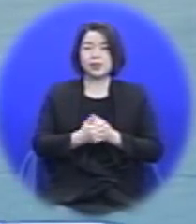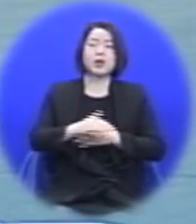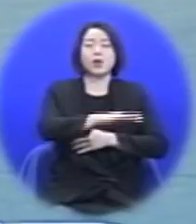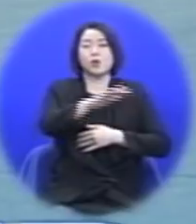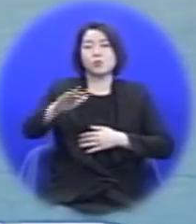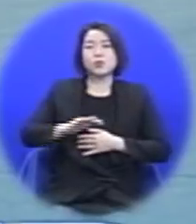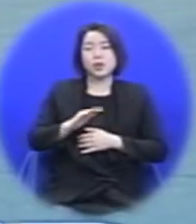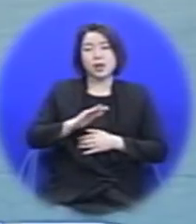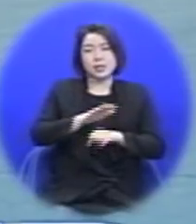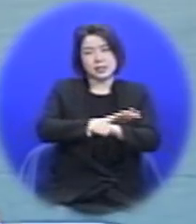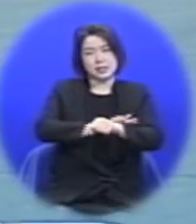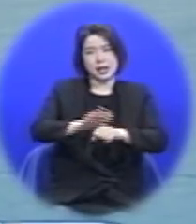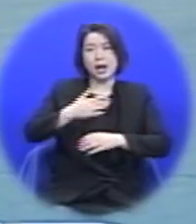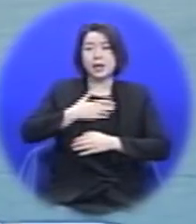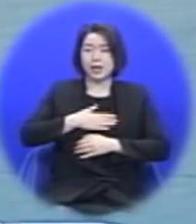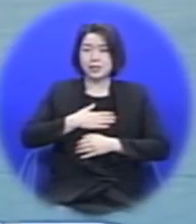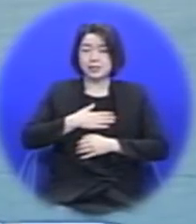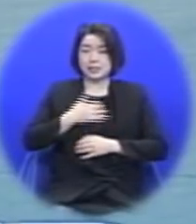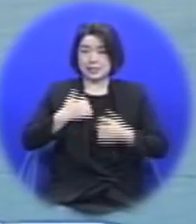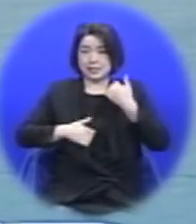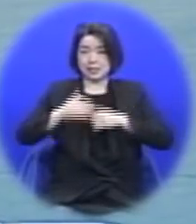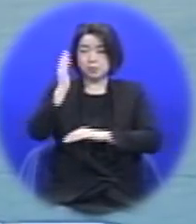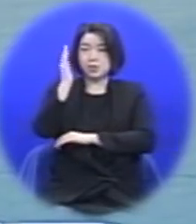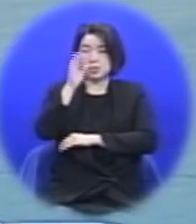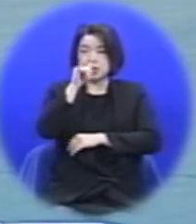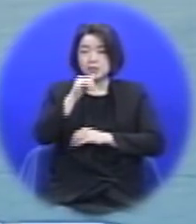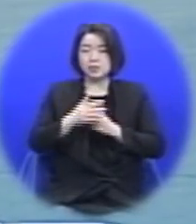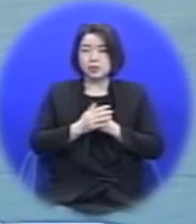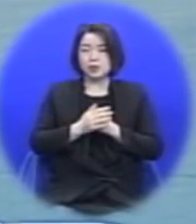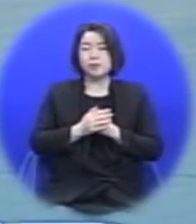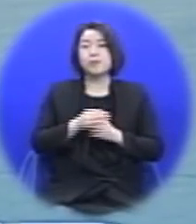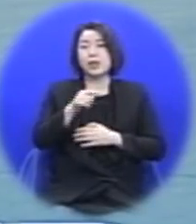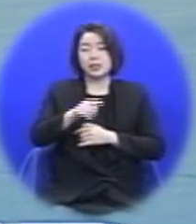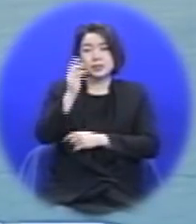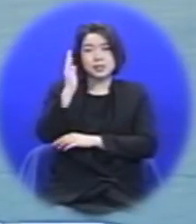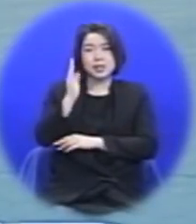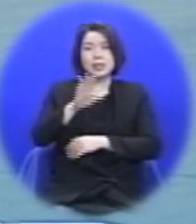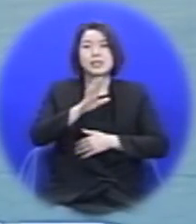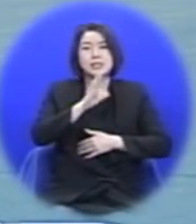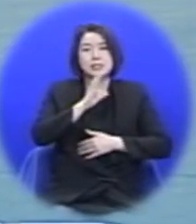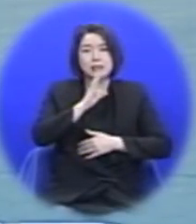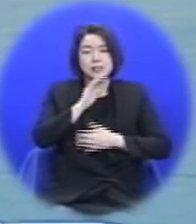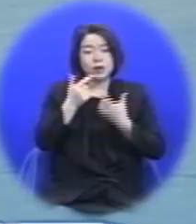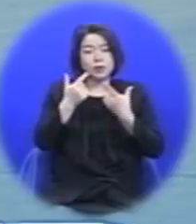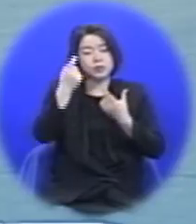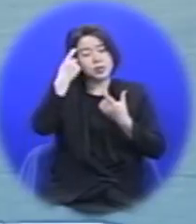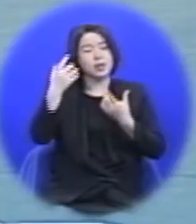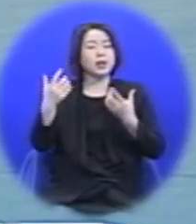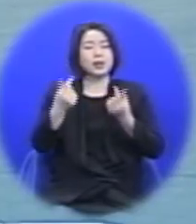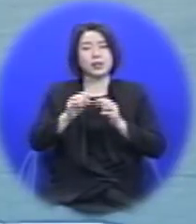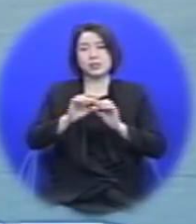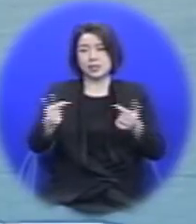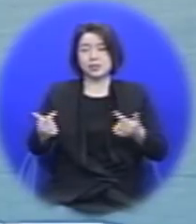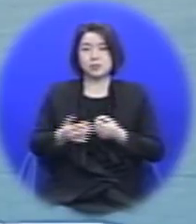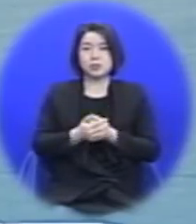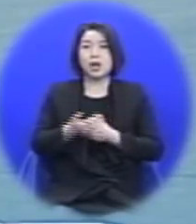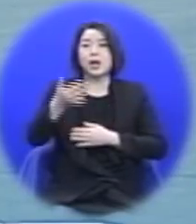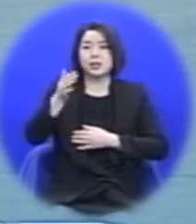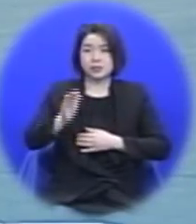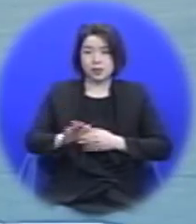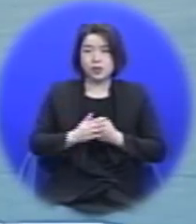우리가 너무나 잘 아는 우화가 있습니다. 저는 그 이야기가 사실이라고 생각하지 않습니다.